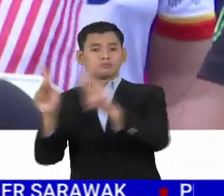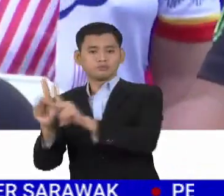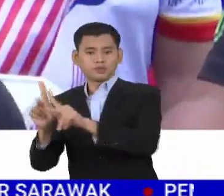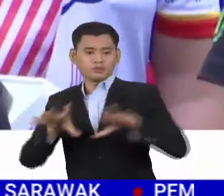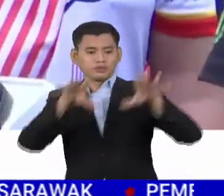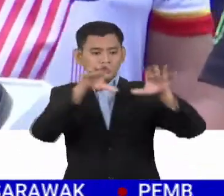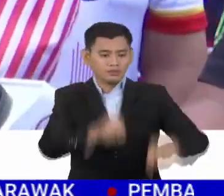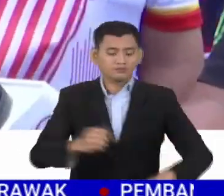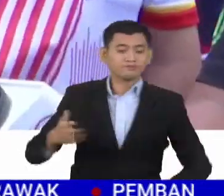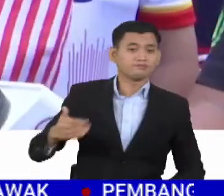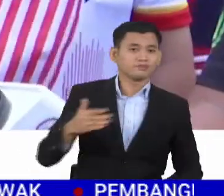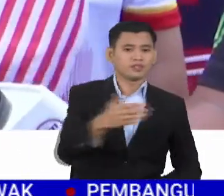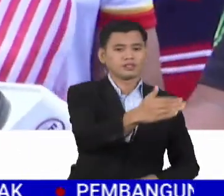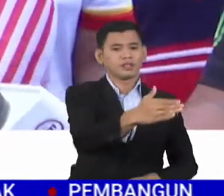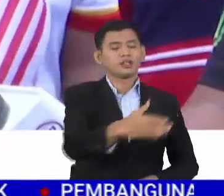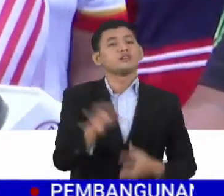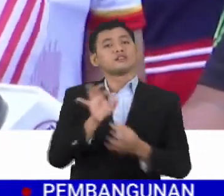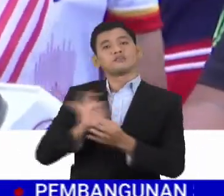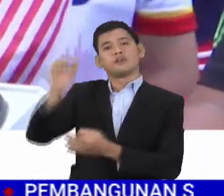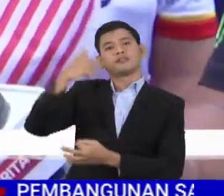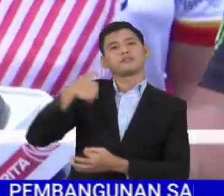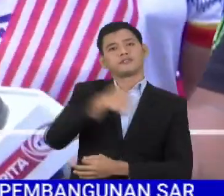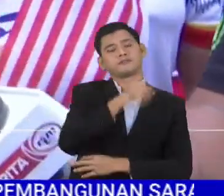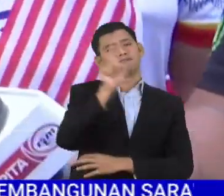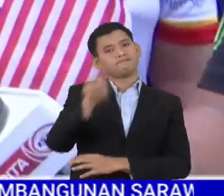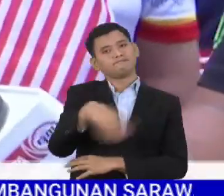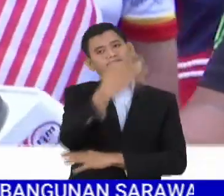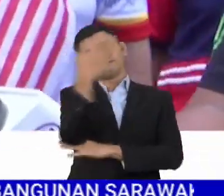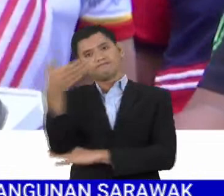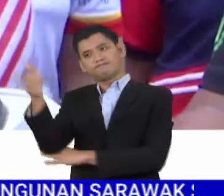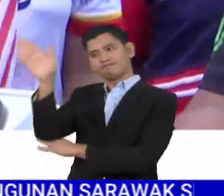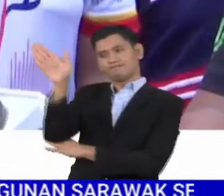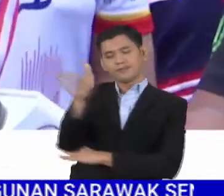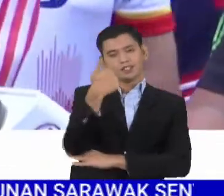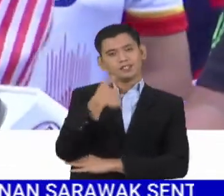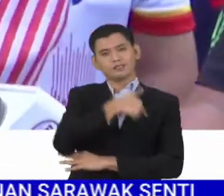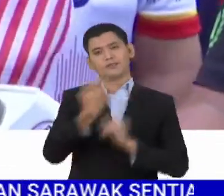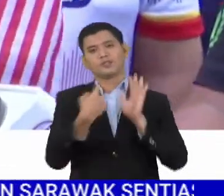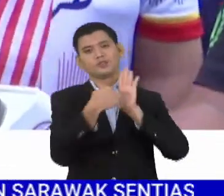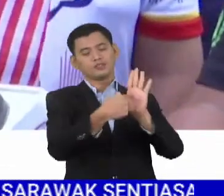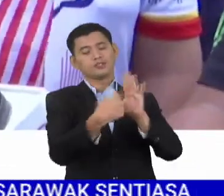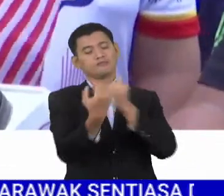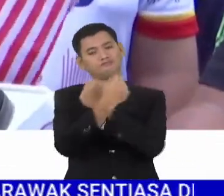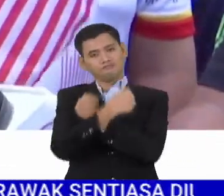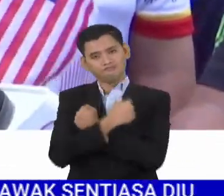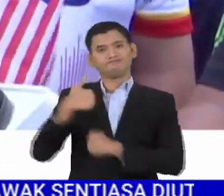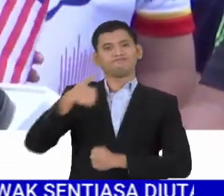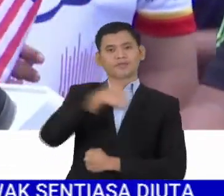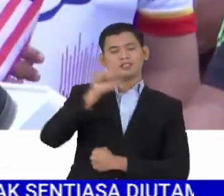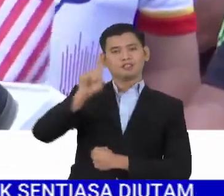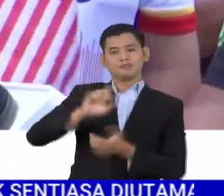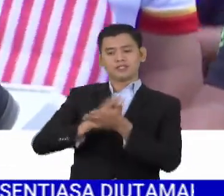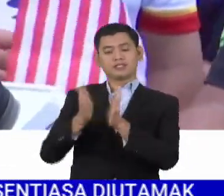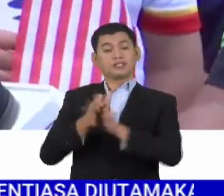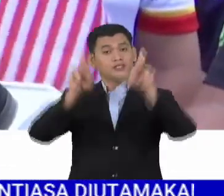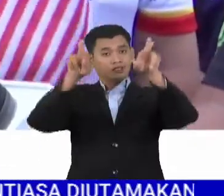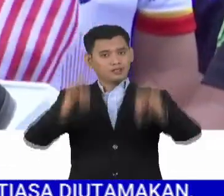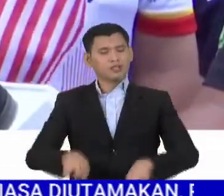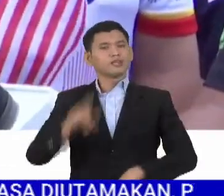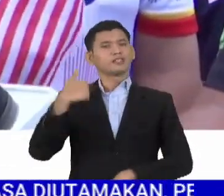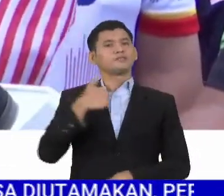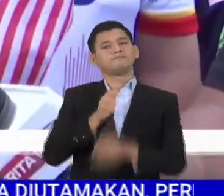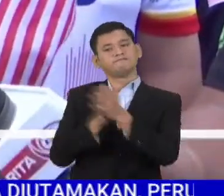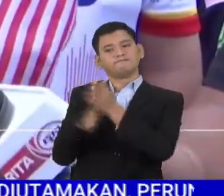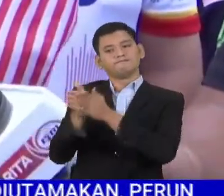semangat satu-satunya paling mudah iyalah kita jalur Gemilang yang kita sayangi inilah menunjukkan kecintaan kita Inilah kita sebagai warga negara Oki